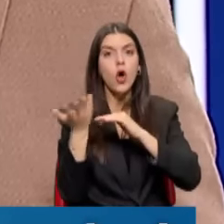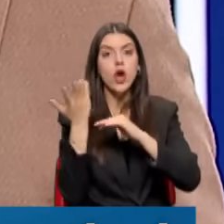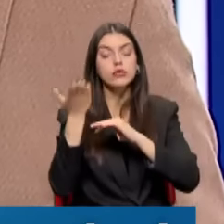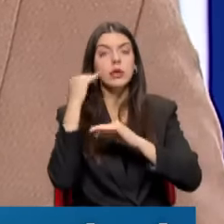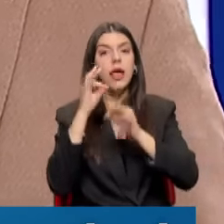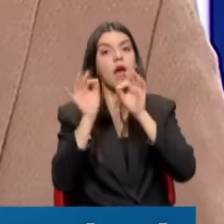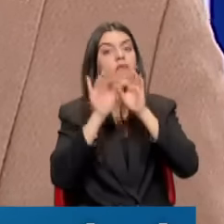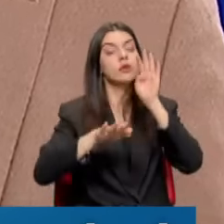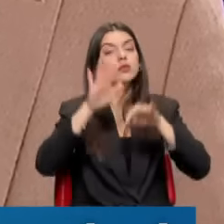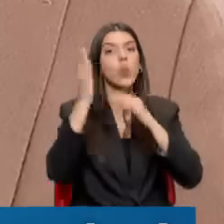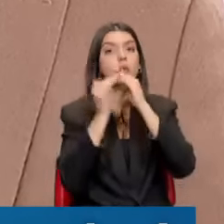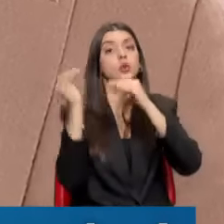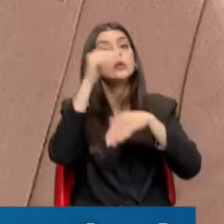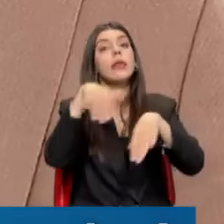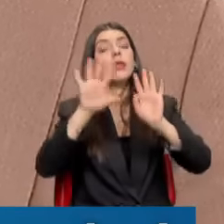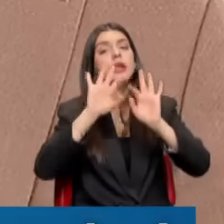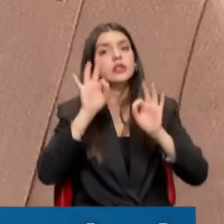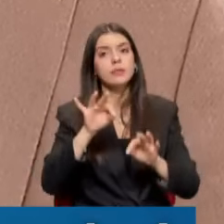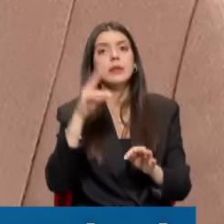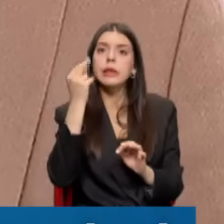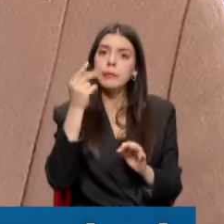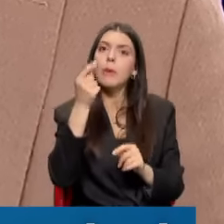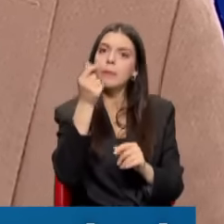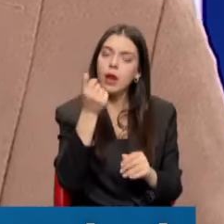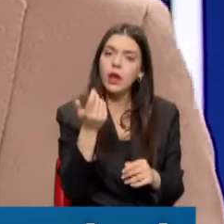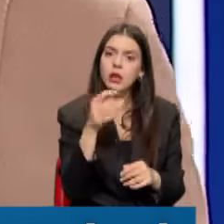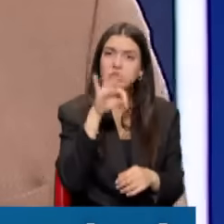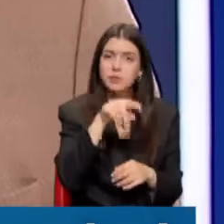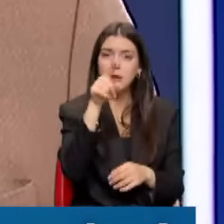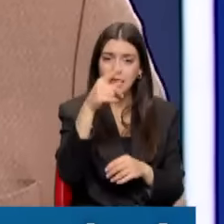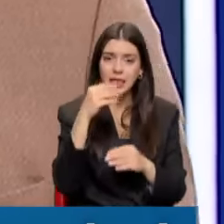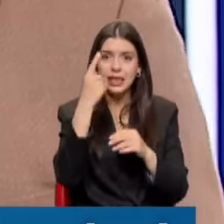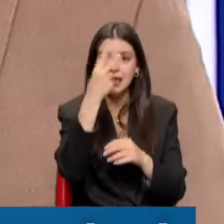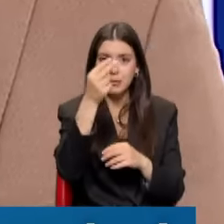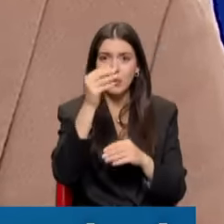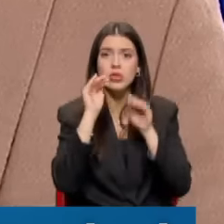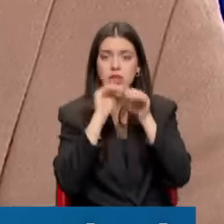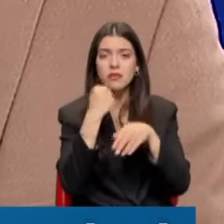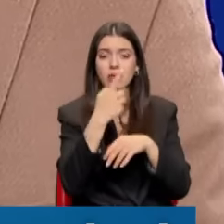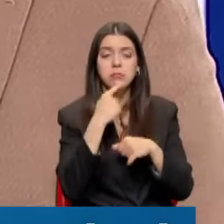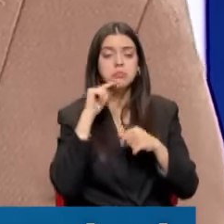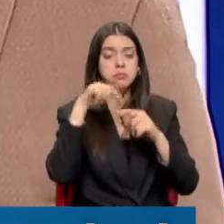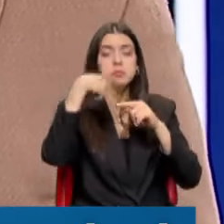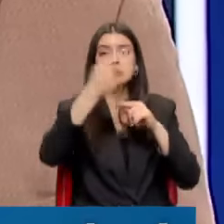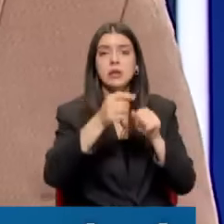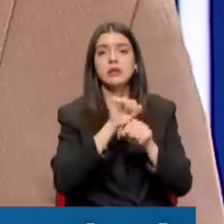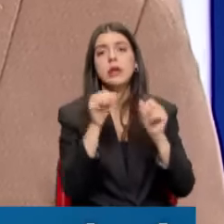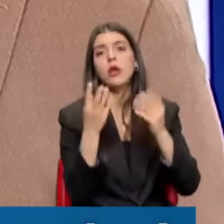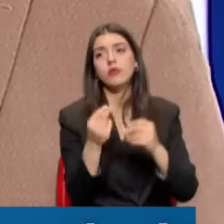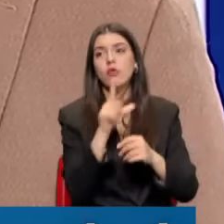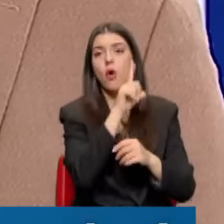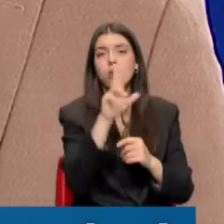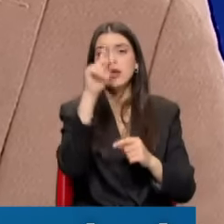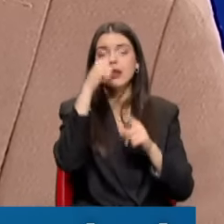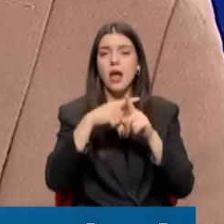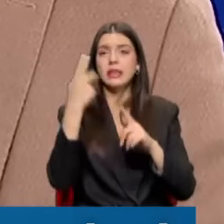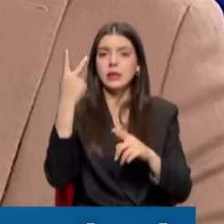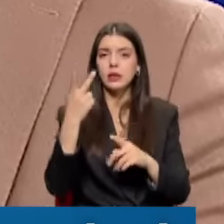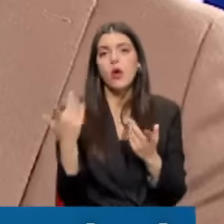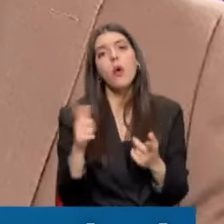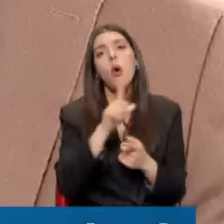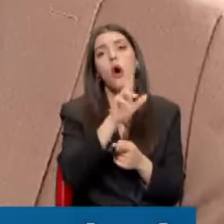destekleme yine bir para ediyordu E şimdi Herkes diyor ki o 2 lira destekleme Bir sene sonra zaten eriyecek Dolayısıyla 17 + 2 lira demenin bir anlamı yok o